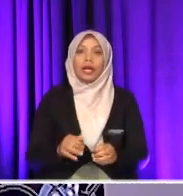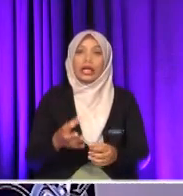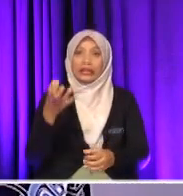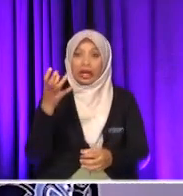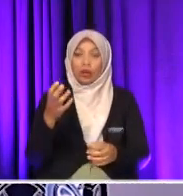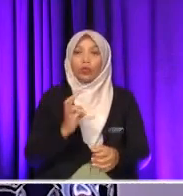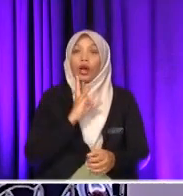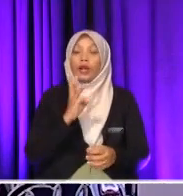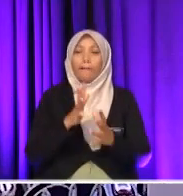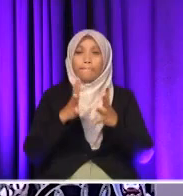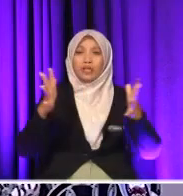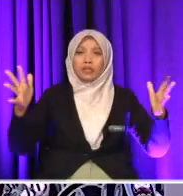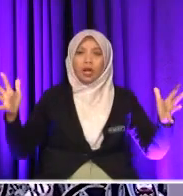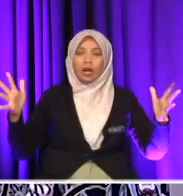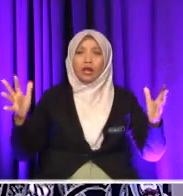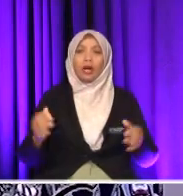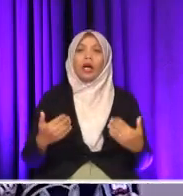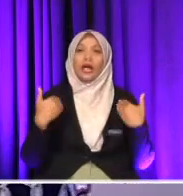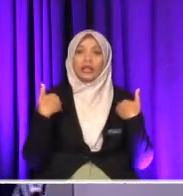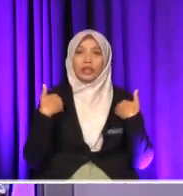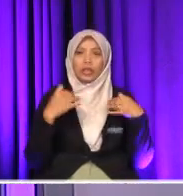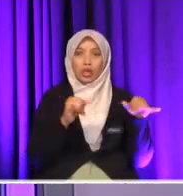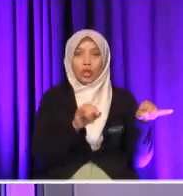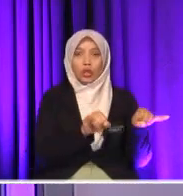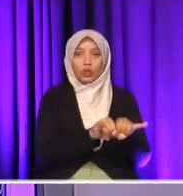daripada tangan ada juga